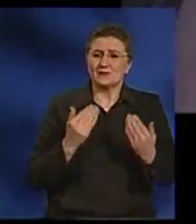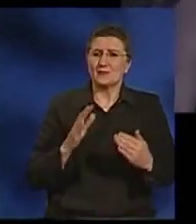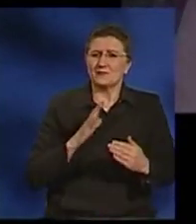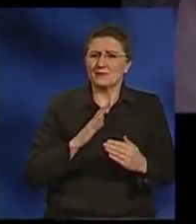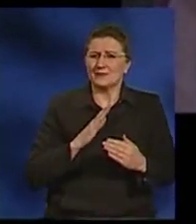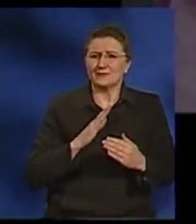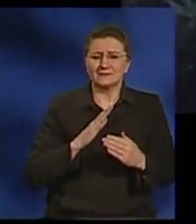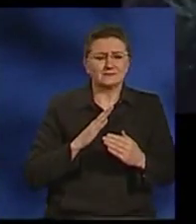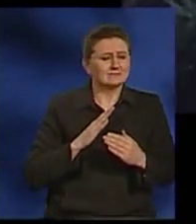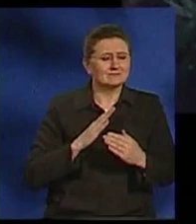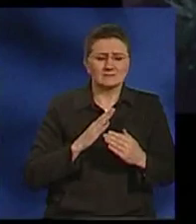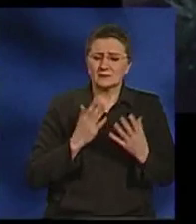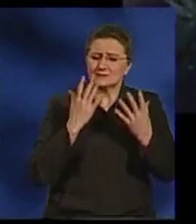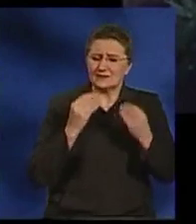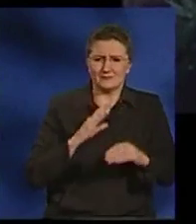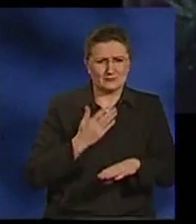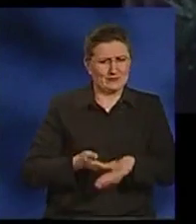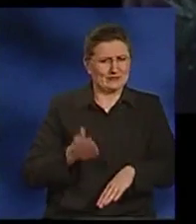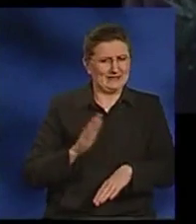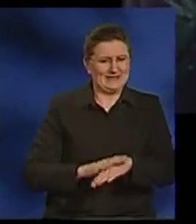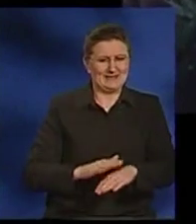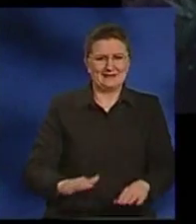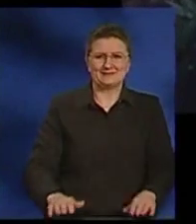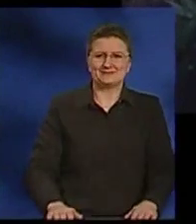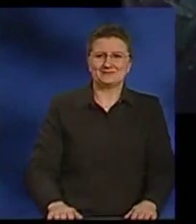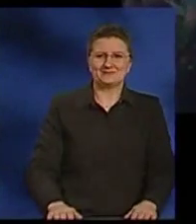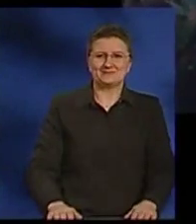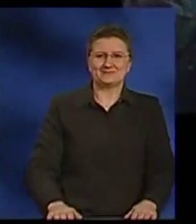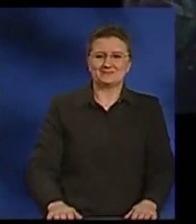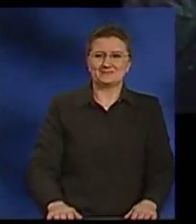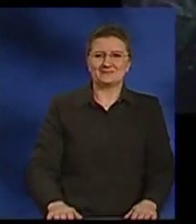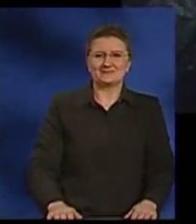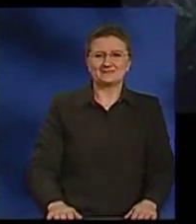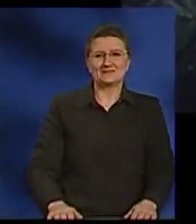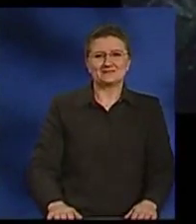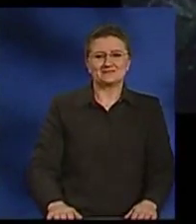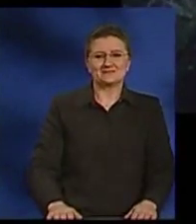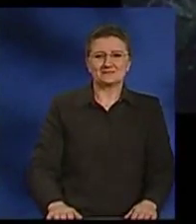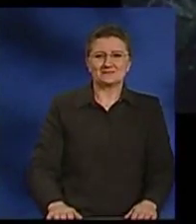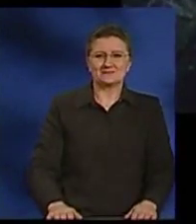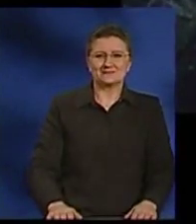такой длинный день Пойдем А ведь bromствас